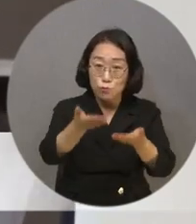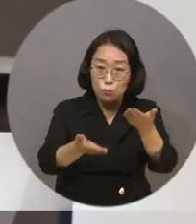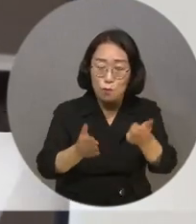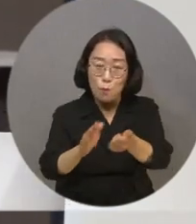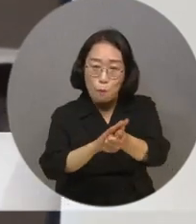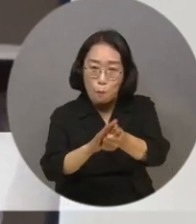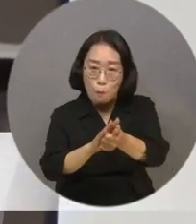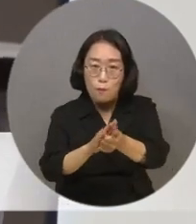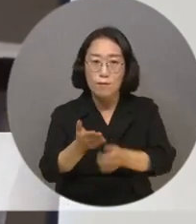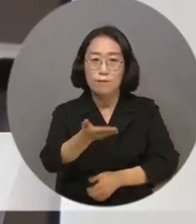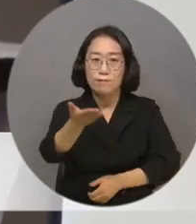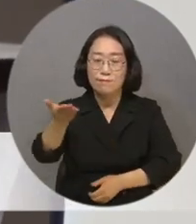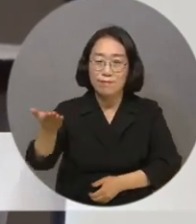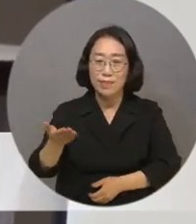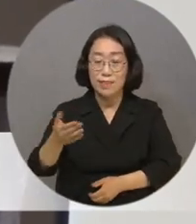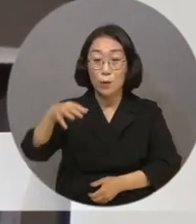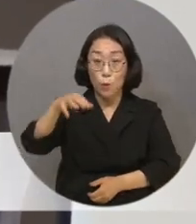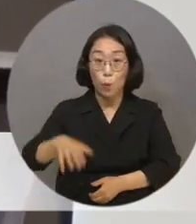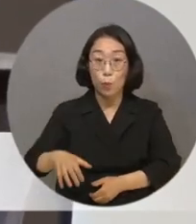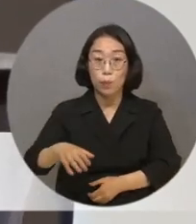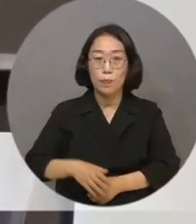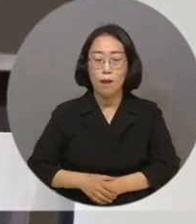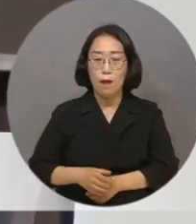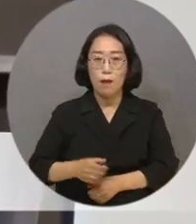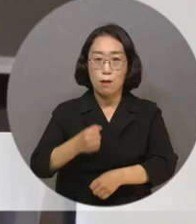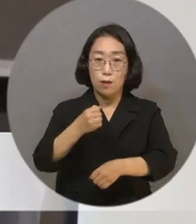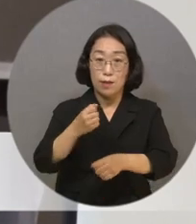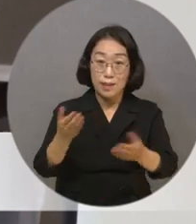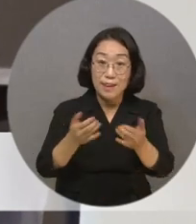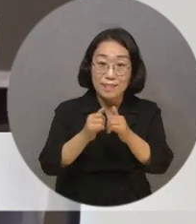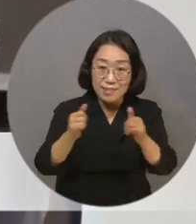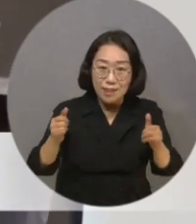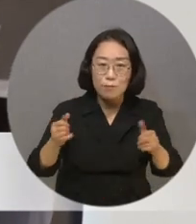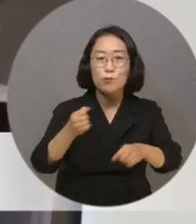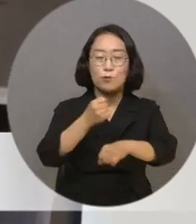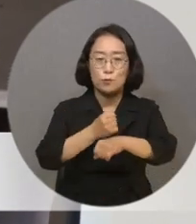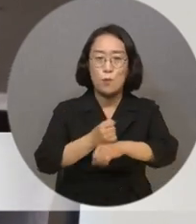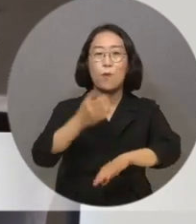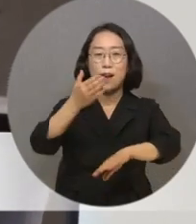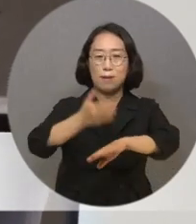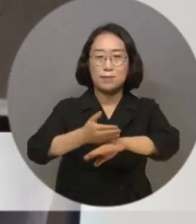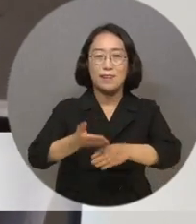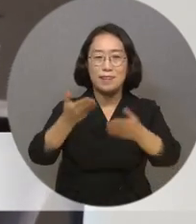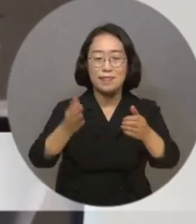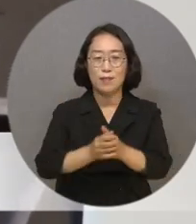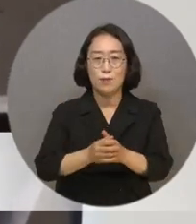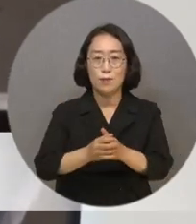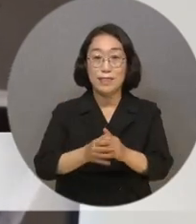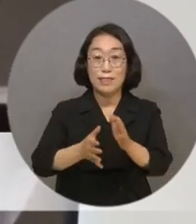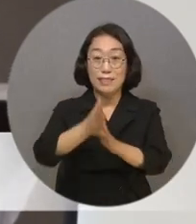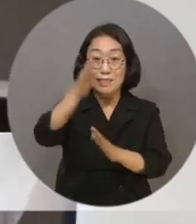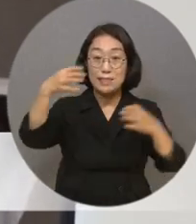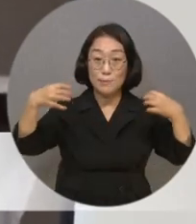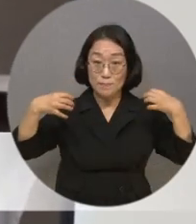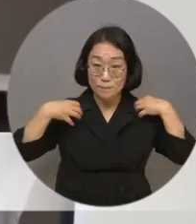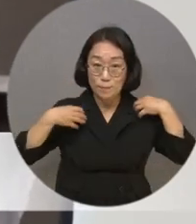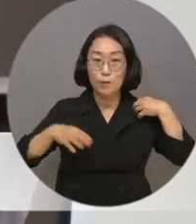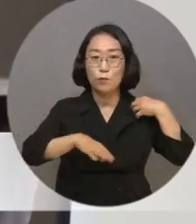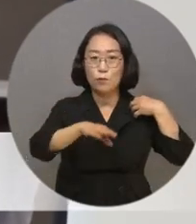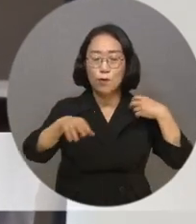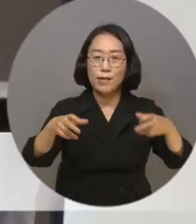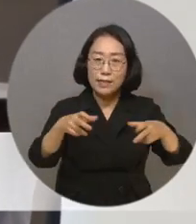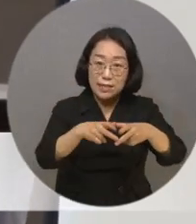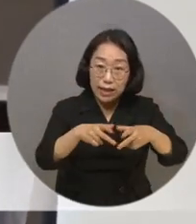다해 주시는 우리 나루터 공동체 관계자분들 요구에 다시 한번 감사드리고요. 우리 시에서도 우리 그